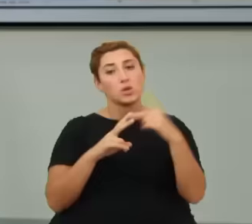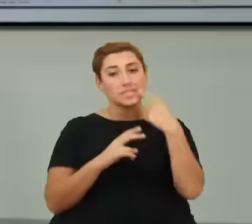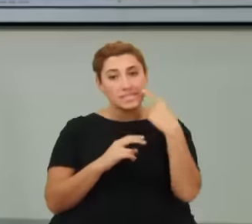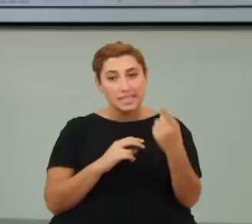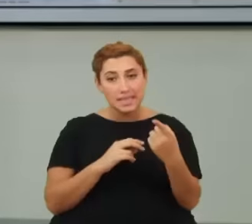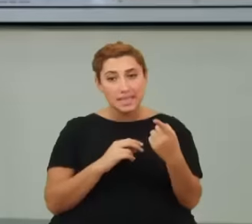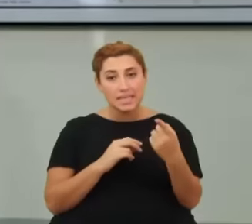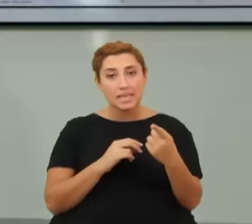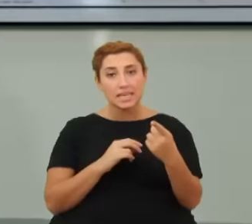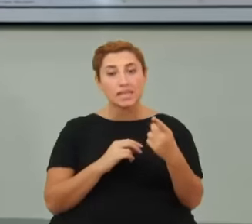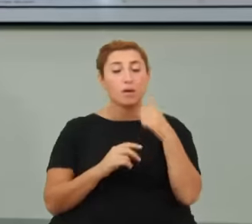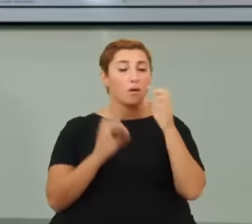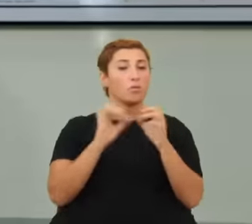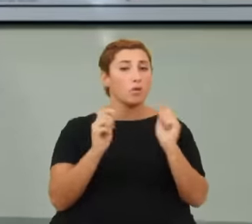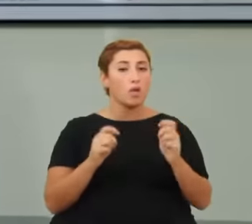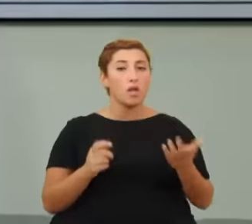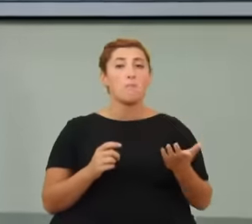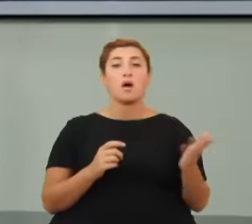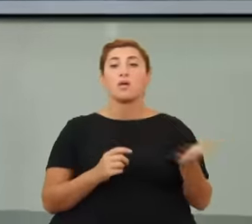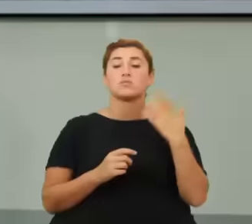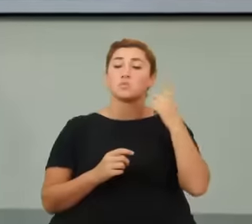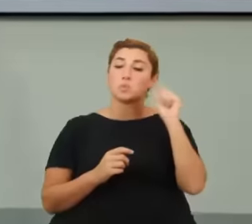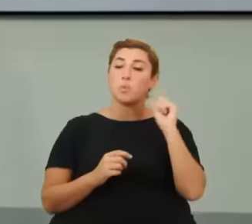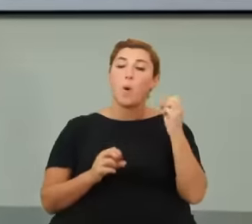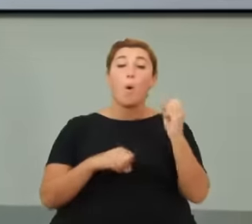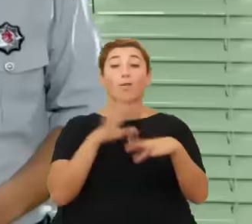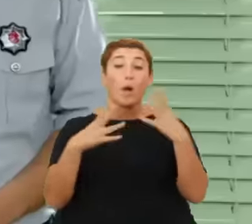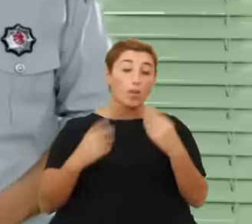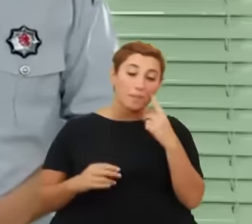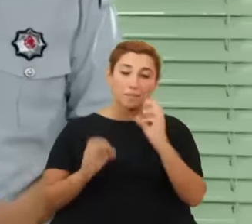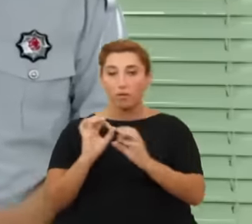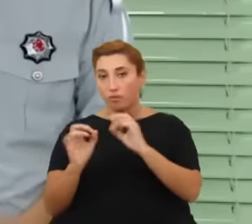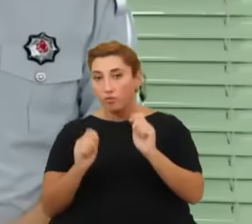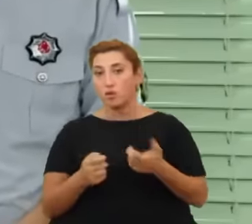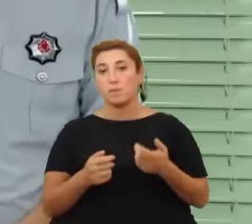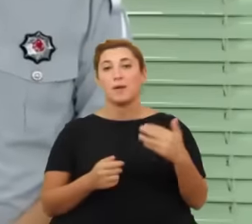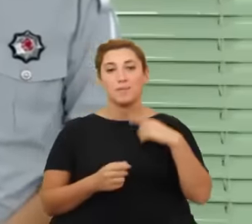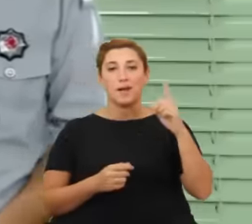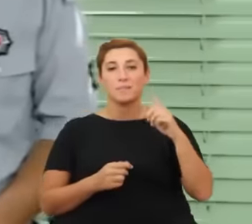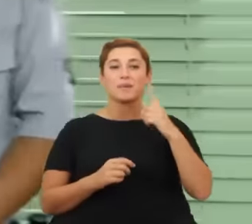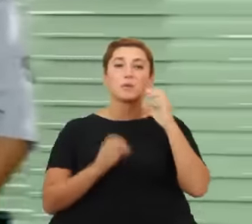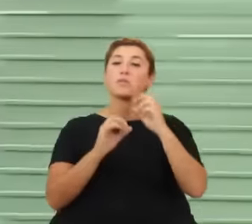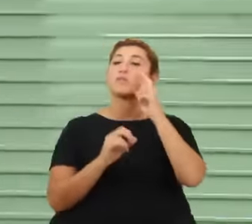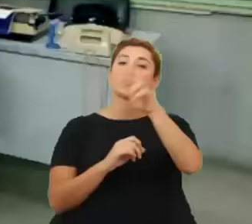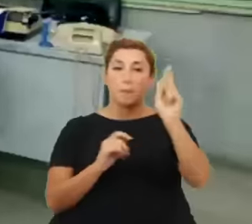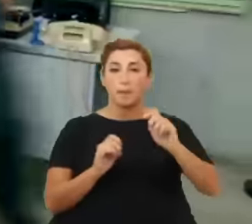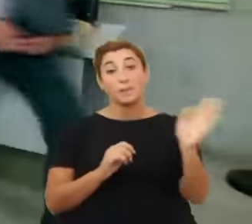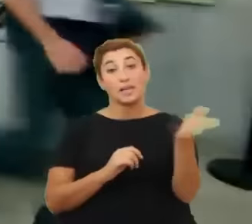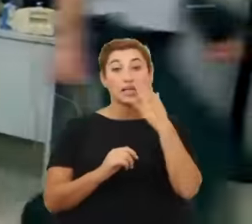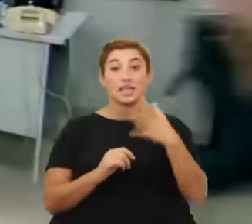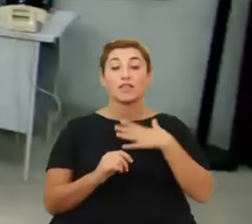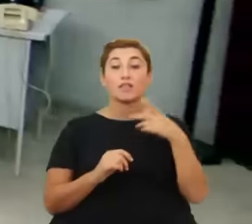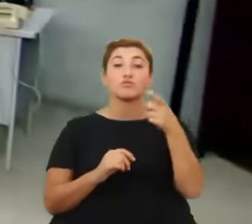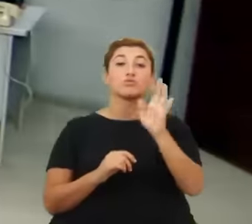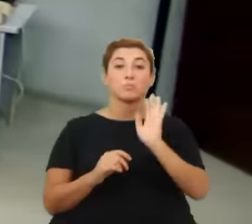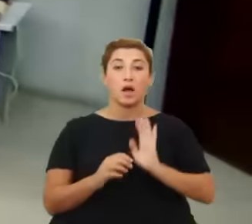dön. Asayiş kontrolü yapar. Muhtemel vukuatları kontrol eder. Ben bir asayiş kontrolü yapayım başkomiserim. Git, vurdurtma